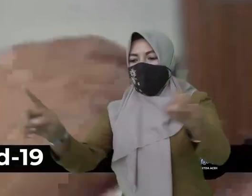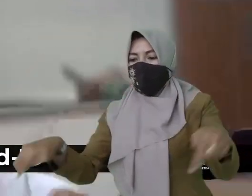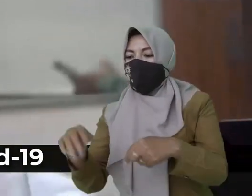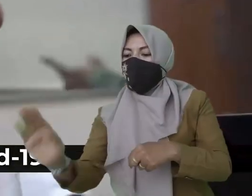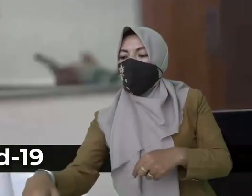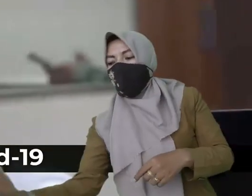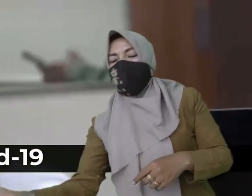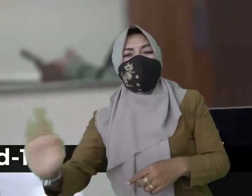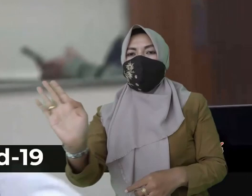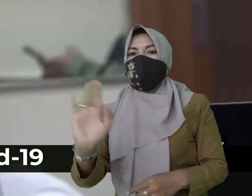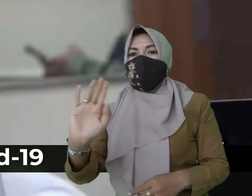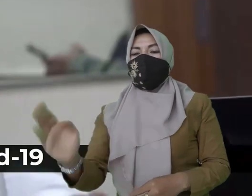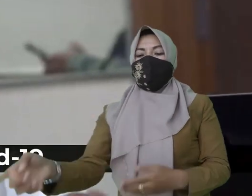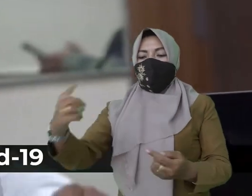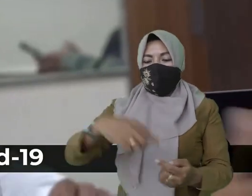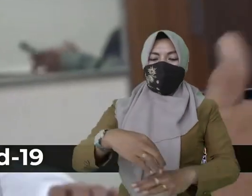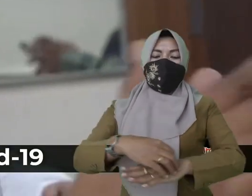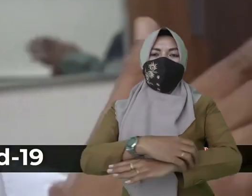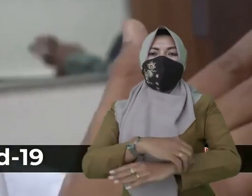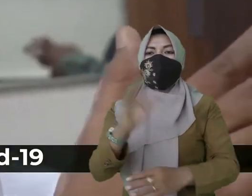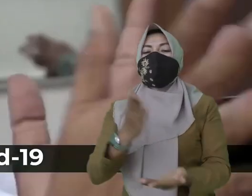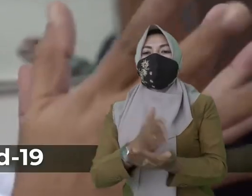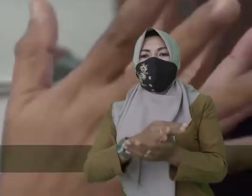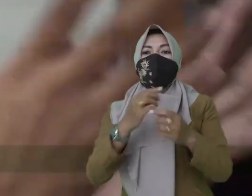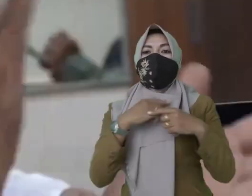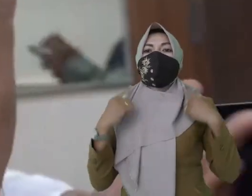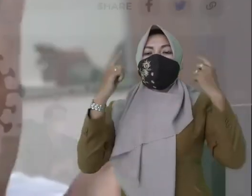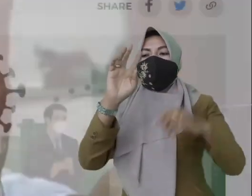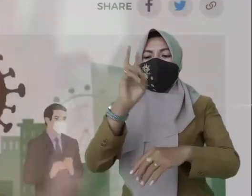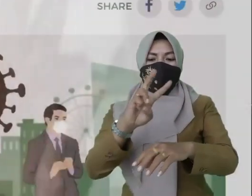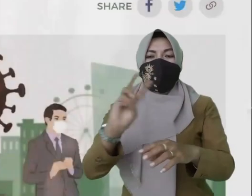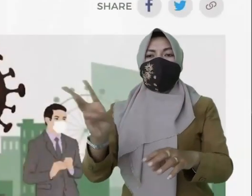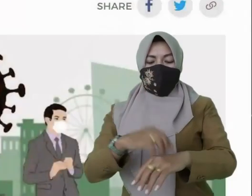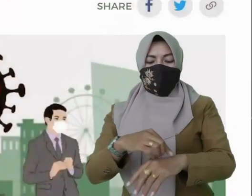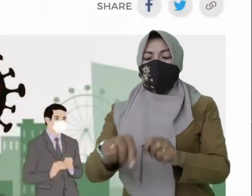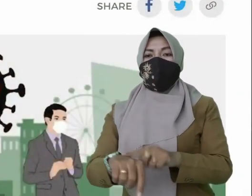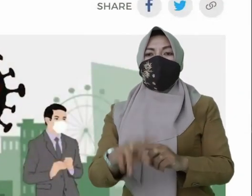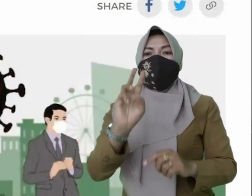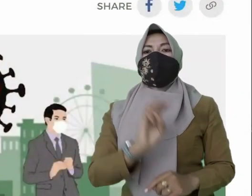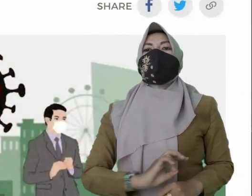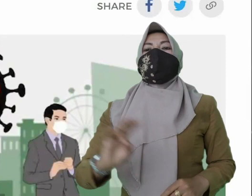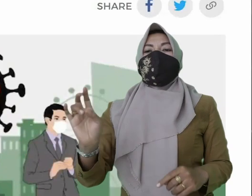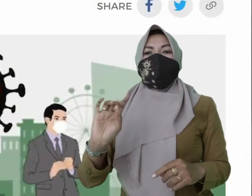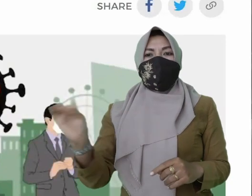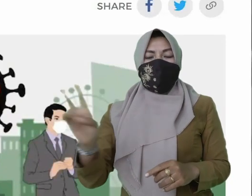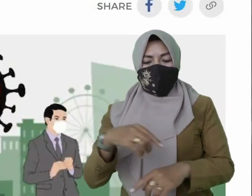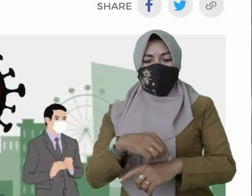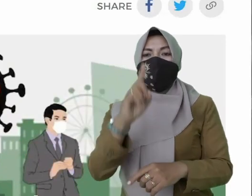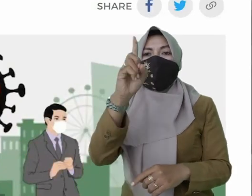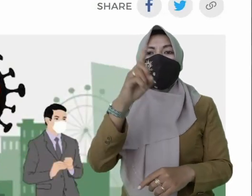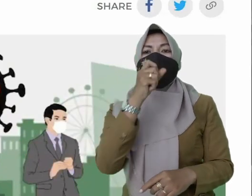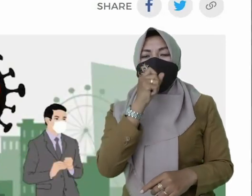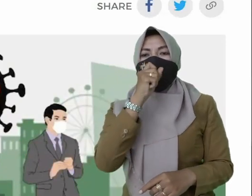kanan. Kalau dia jatuh di meja, kita pegang meja, udah bertular lagi. Nah, berapa lama dia hidup? 8 jam. Nah, jadi